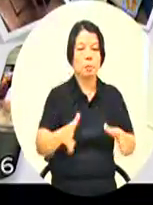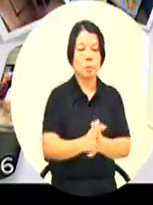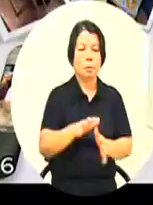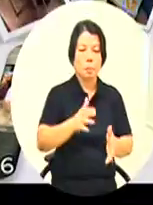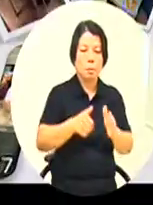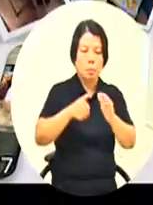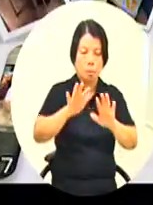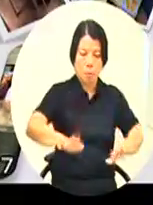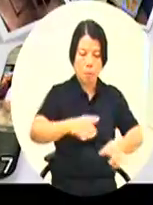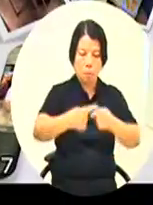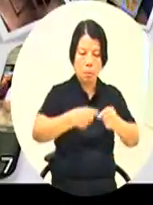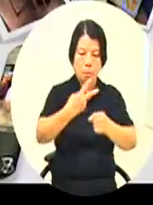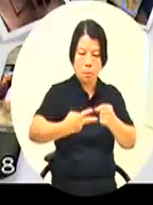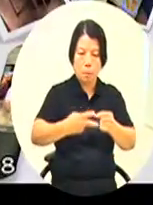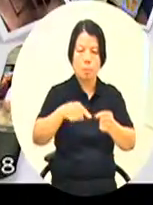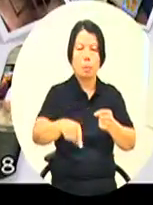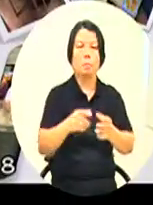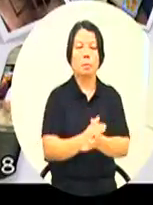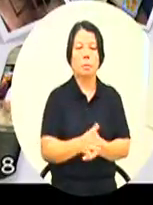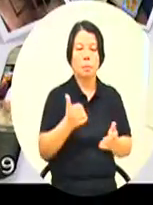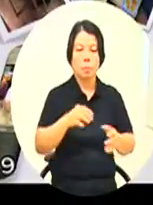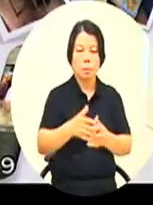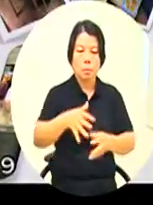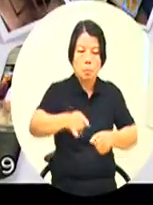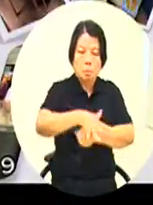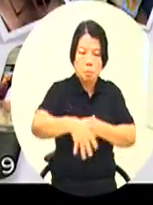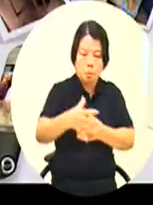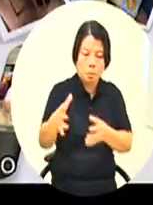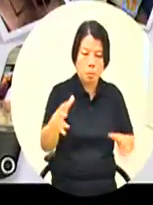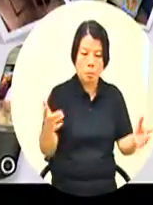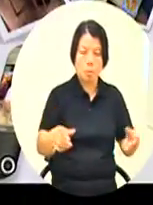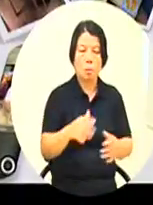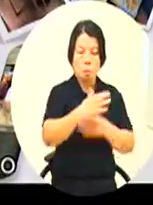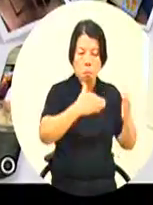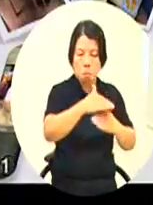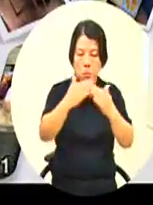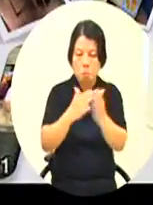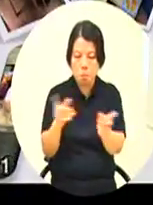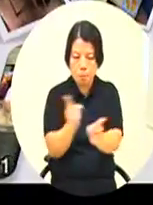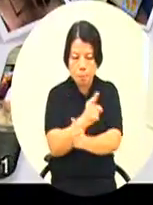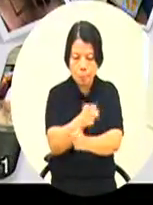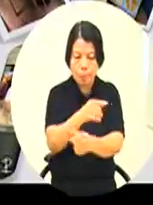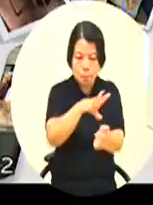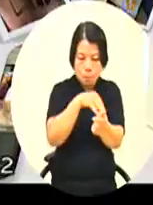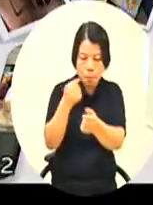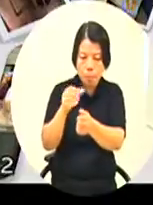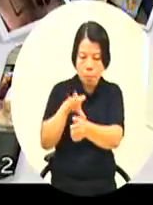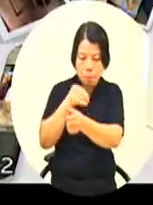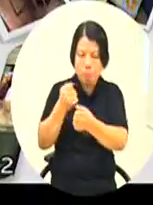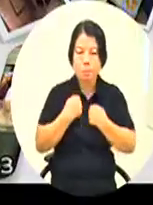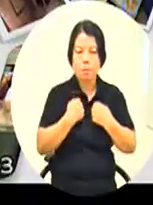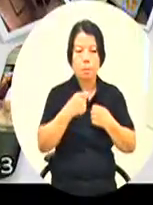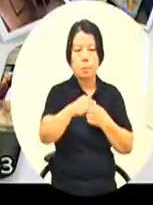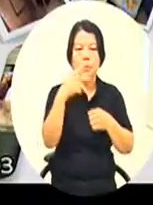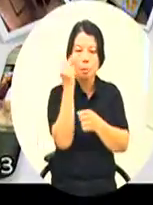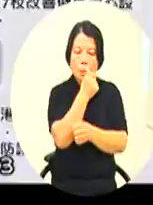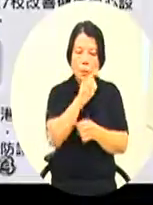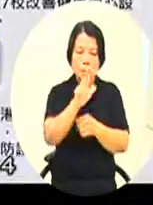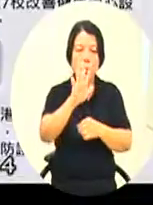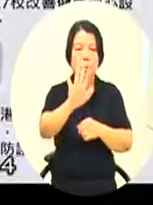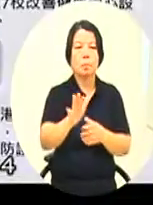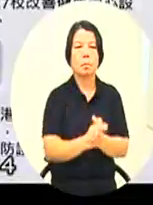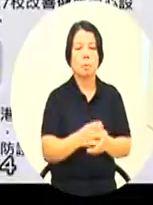年，那学校的共构的课程呢互相可以轮流跑校来学习，那每个学校都有了它的特色。那小